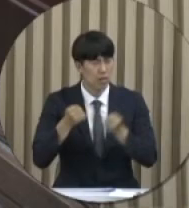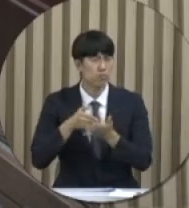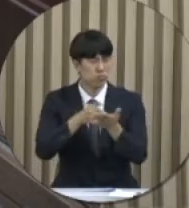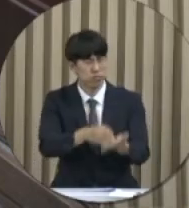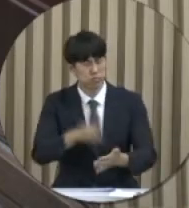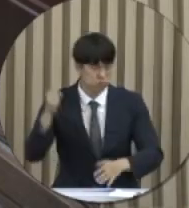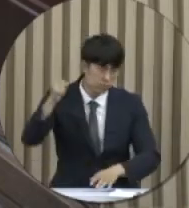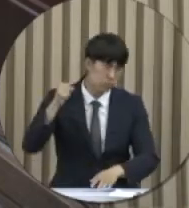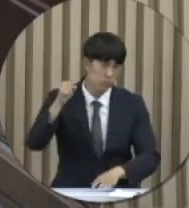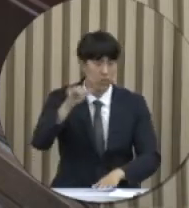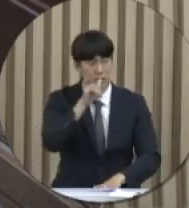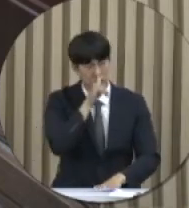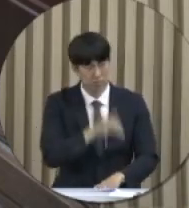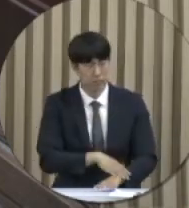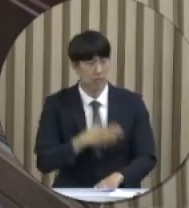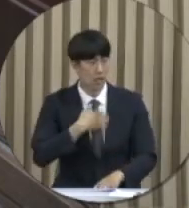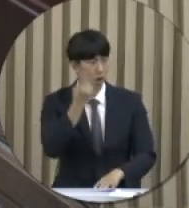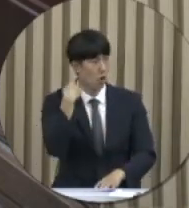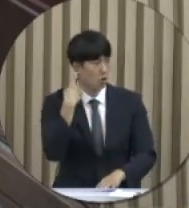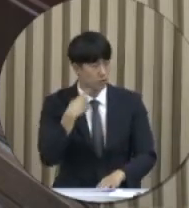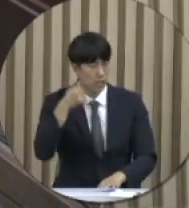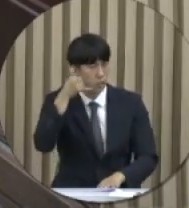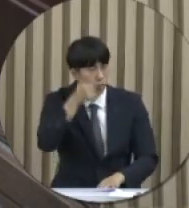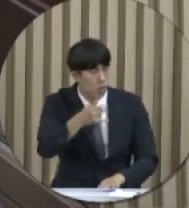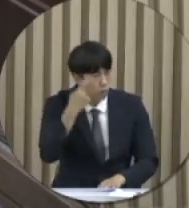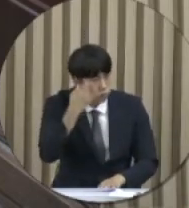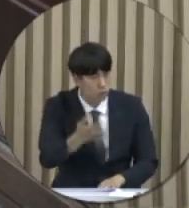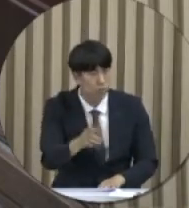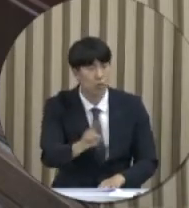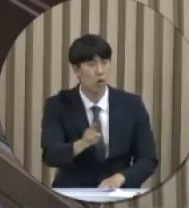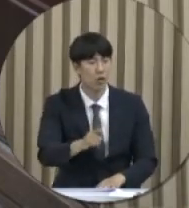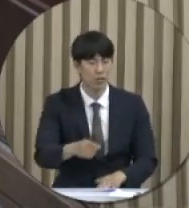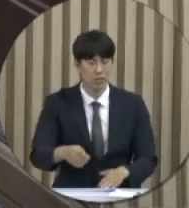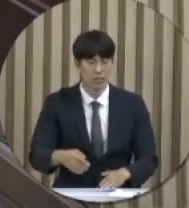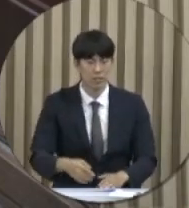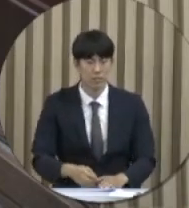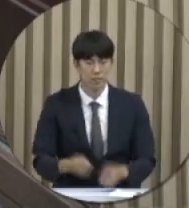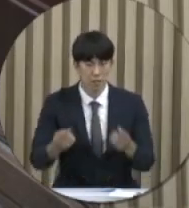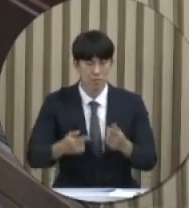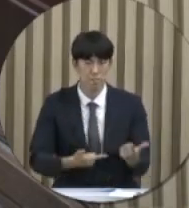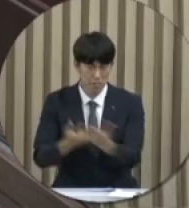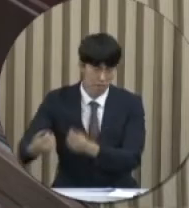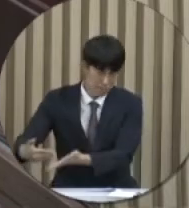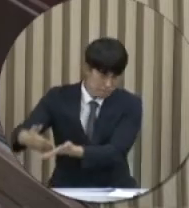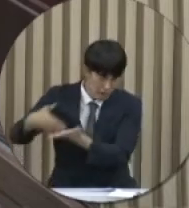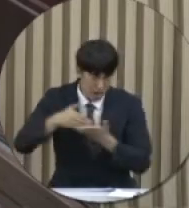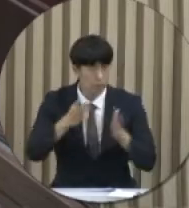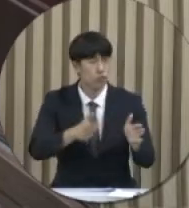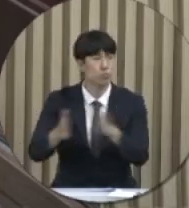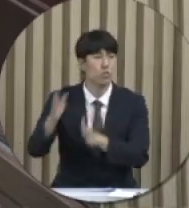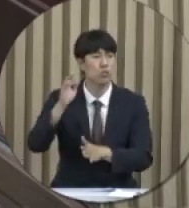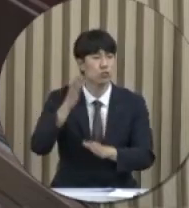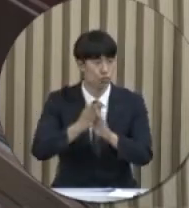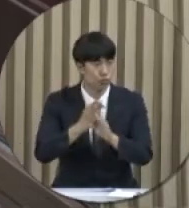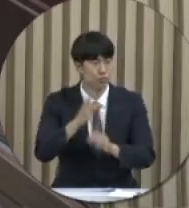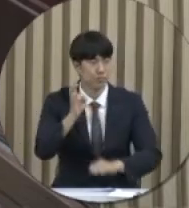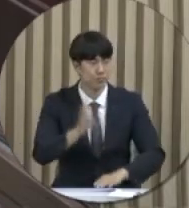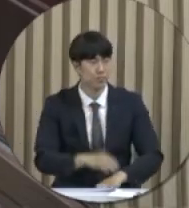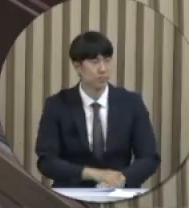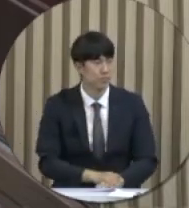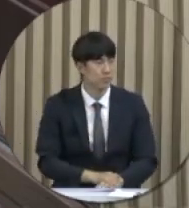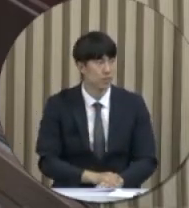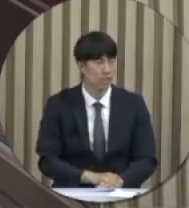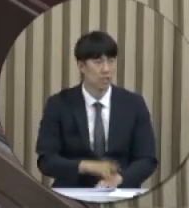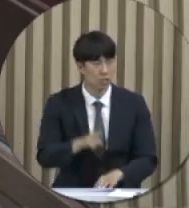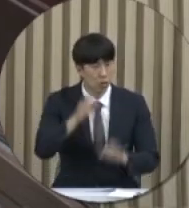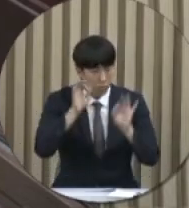항의를 하시고 있고요. 제가 어제도 또 전화를 드려봤더니 집단 민원을 하려고 또 준비도 하고 계신 것 같습니다. 어찌됐든 간에요. 이런